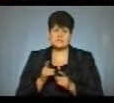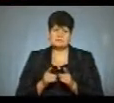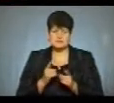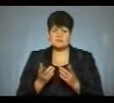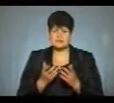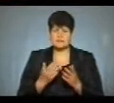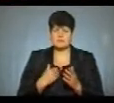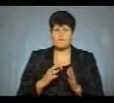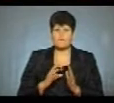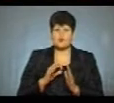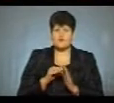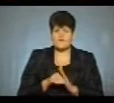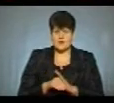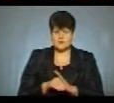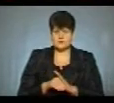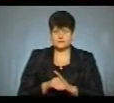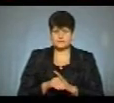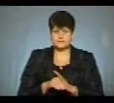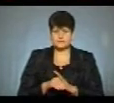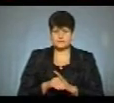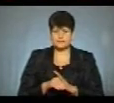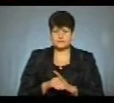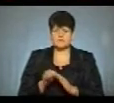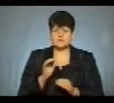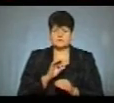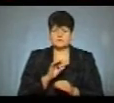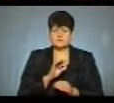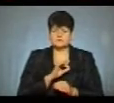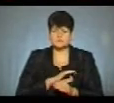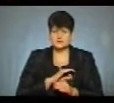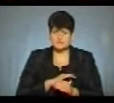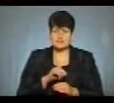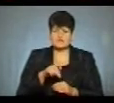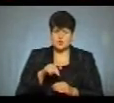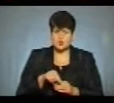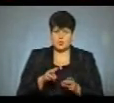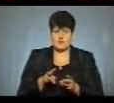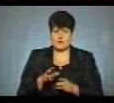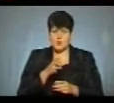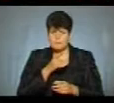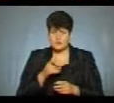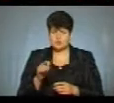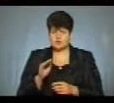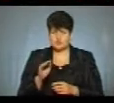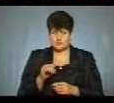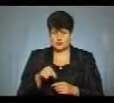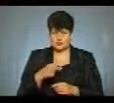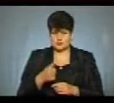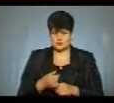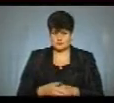власне, ми впроваджуємо їх застосування вже з цього опалювального періоду, тобто з жовтня поточного